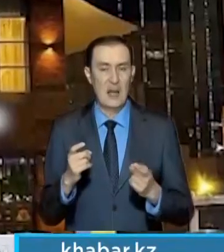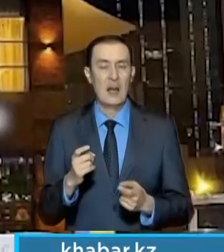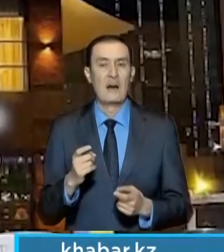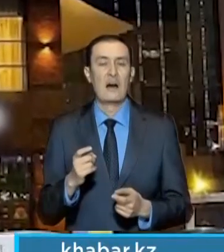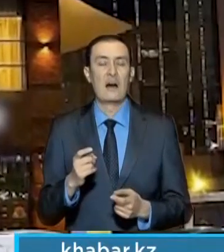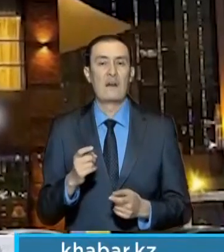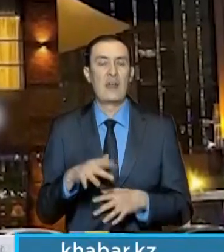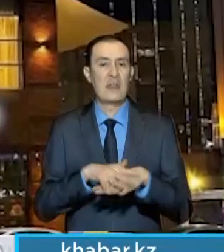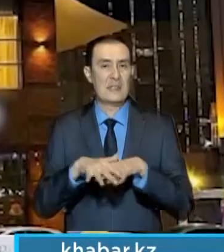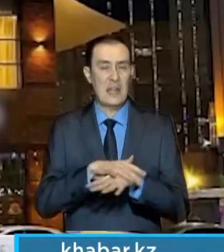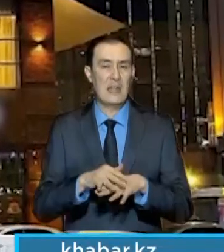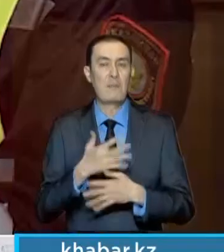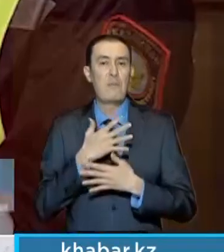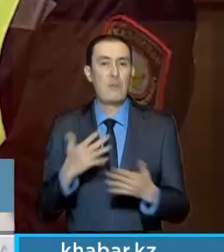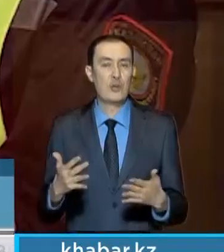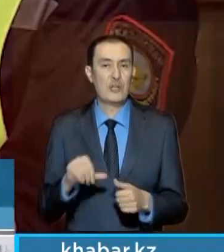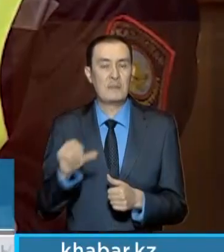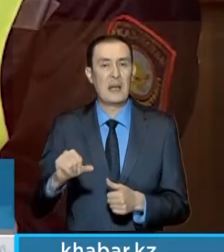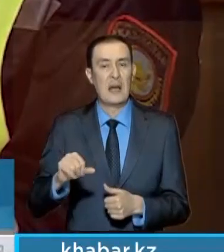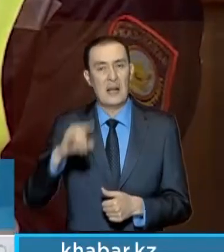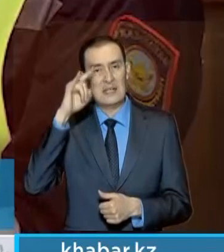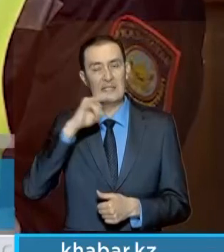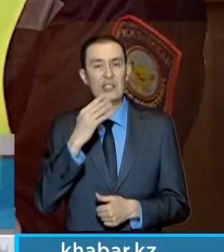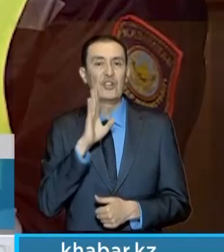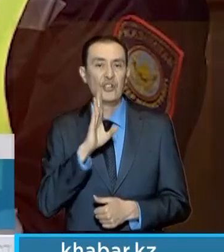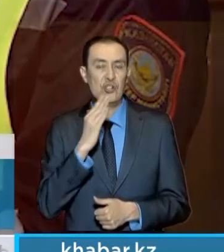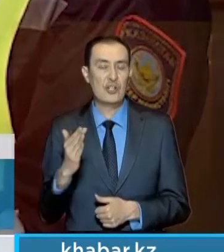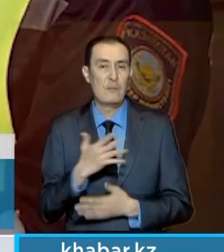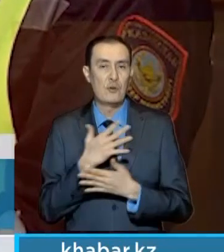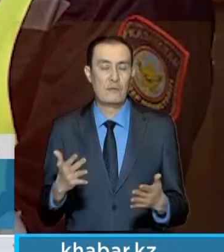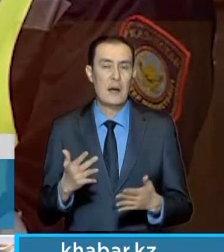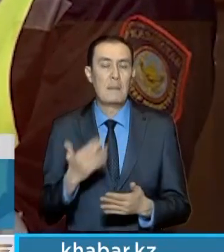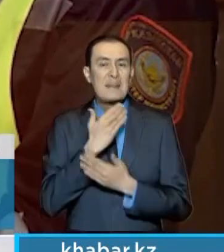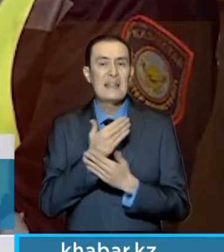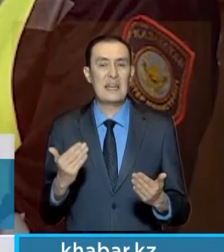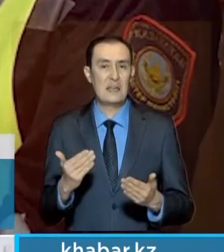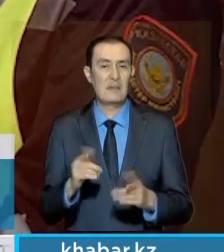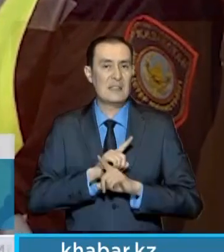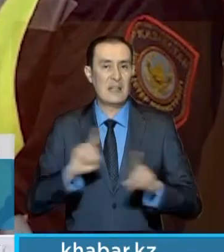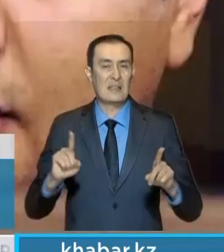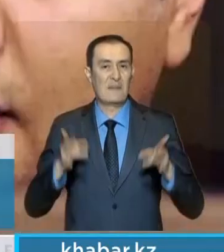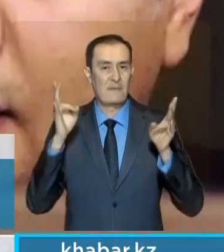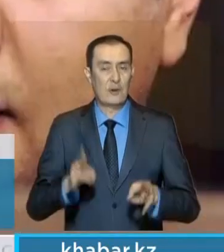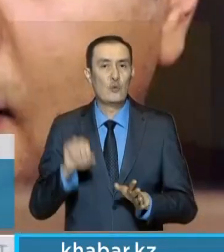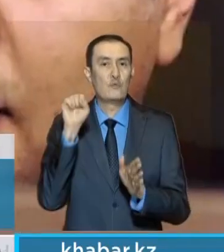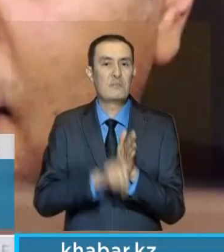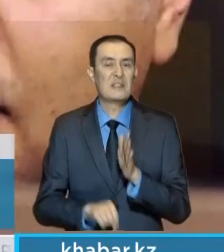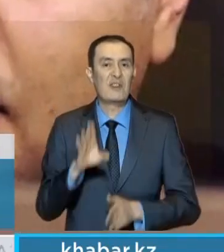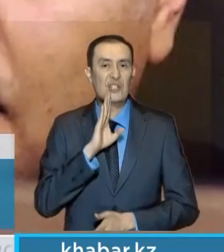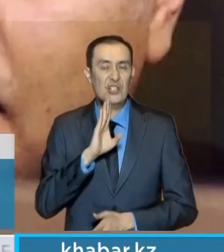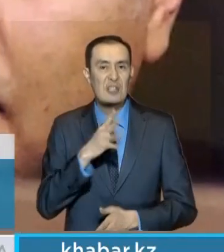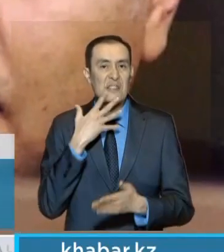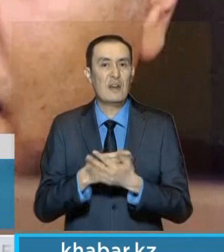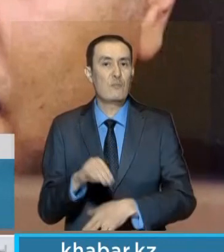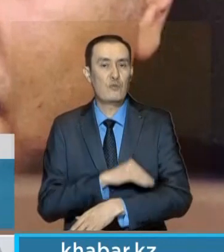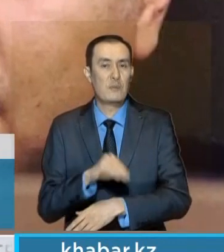гнева у населения а скорее больше у казахстанских женщин вызвал один из последних резонансных случаев убийство женщины своим